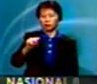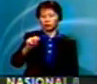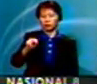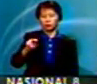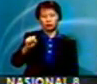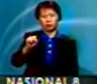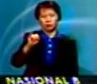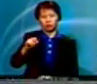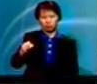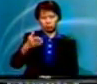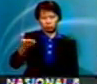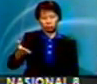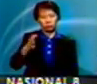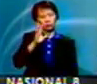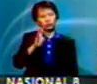regional product is